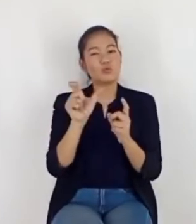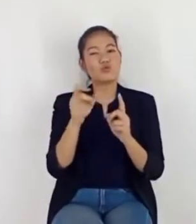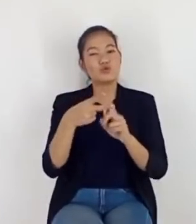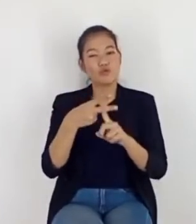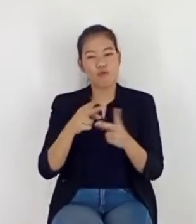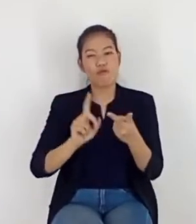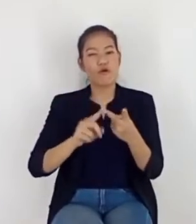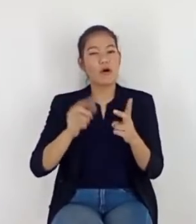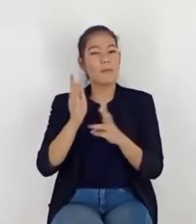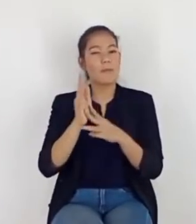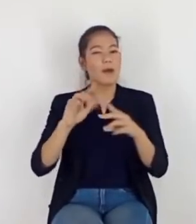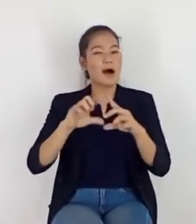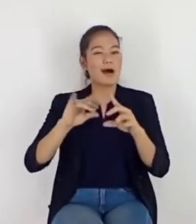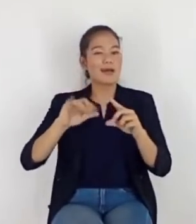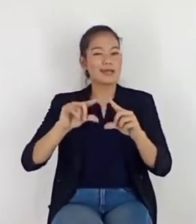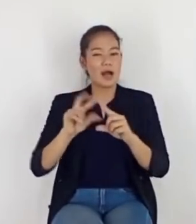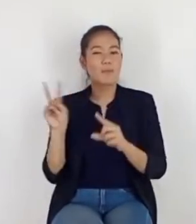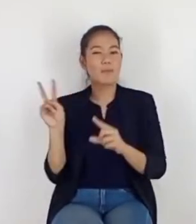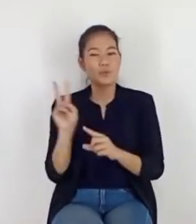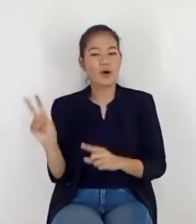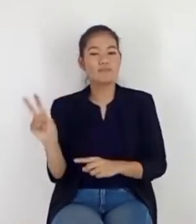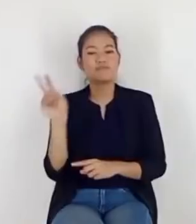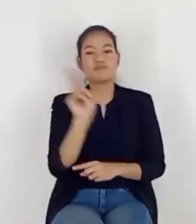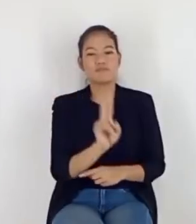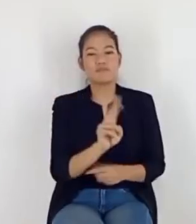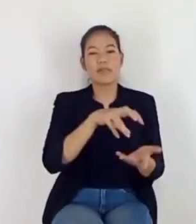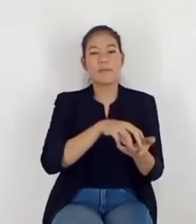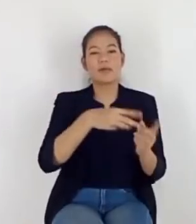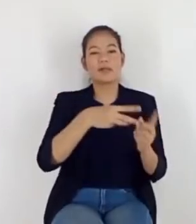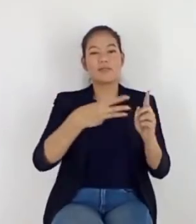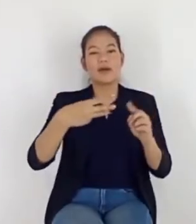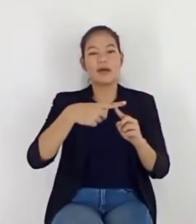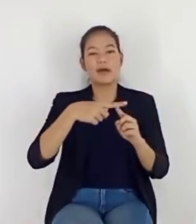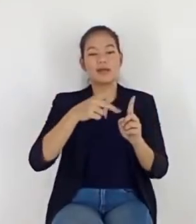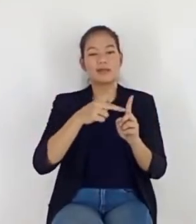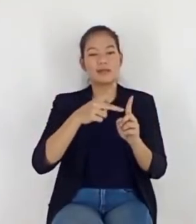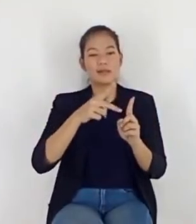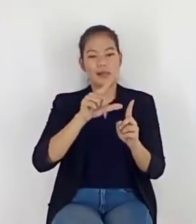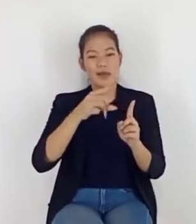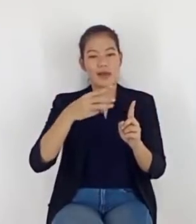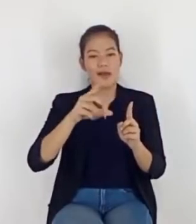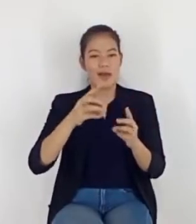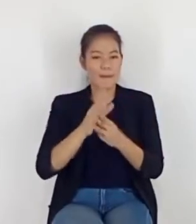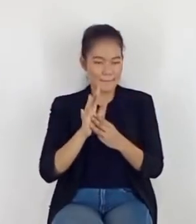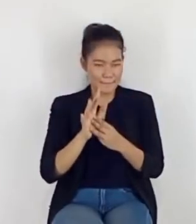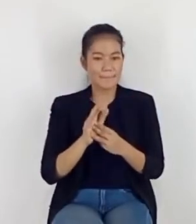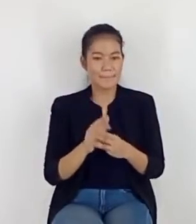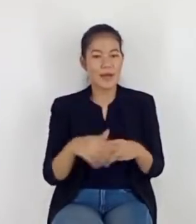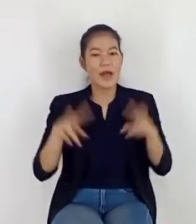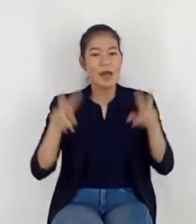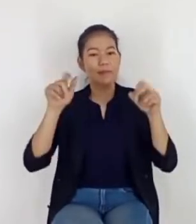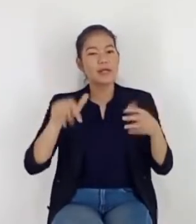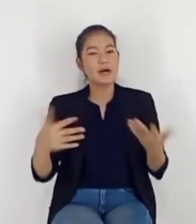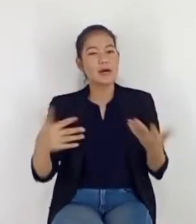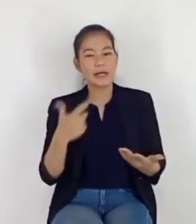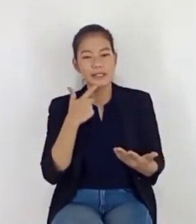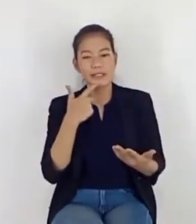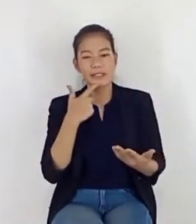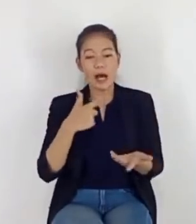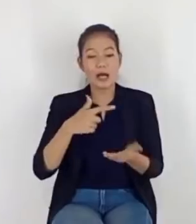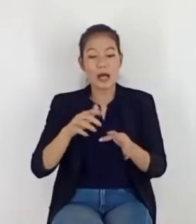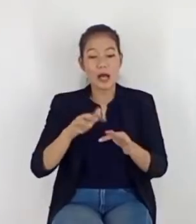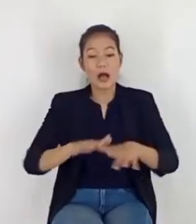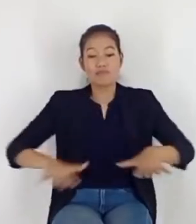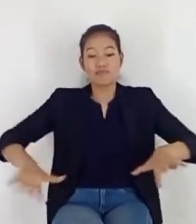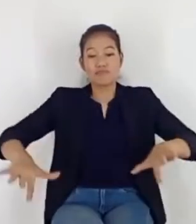Bethlehem. Memasuki Advent kedua ini, kita akan menggumuli tema penghiburan di tengah padang